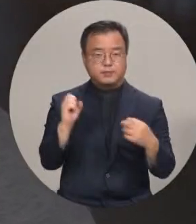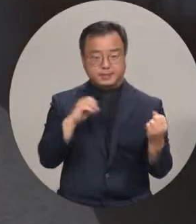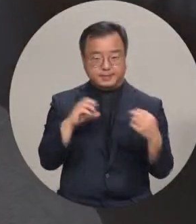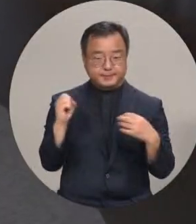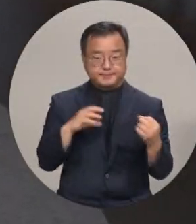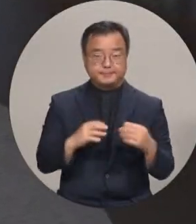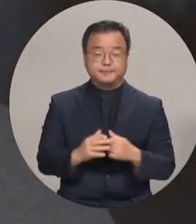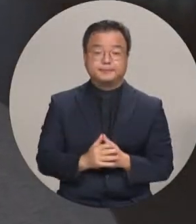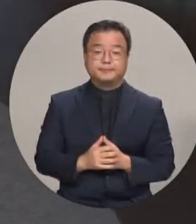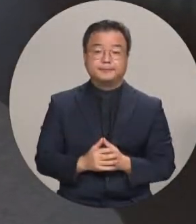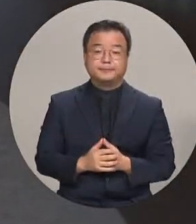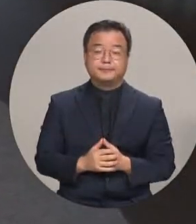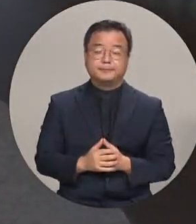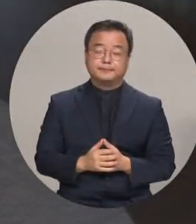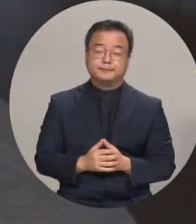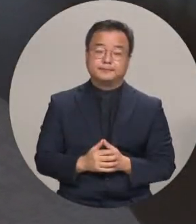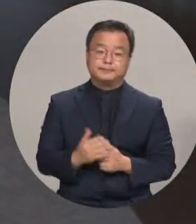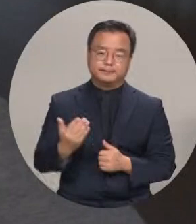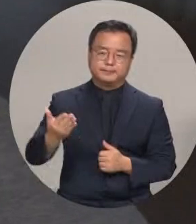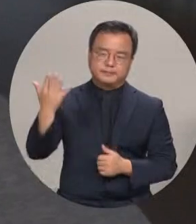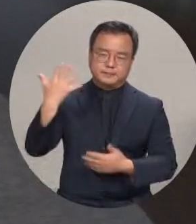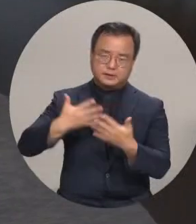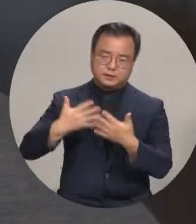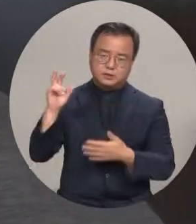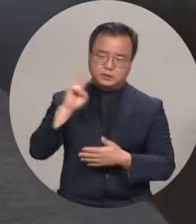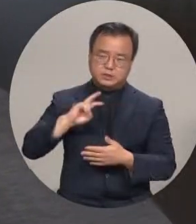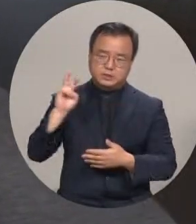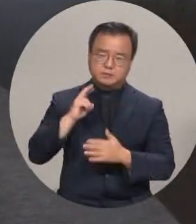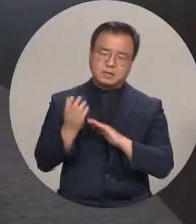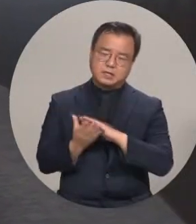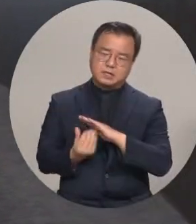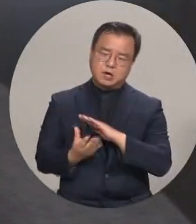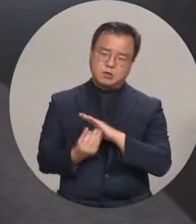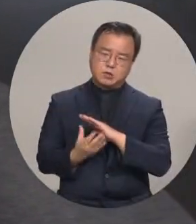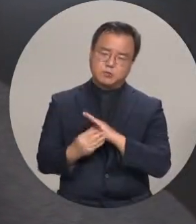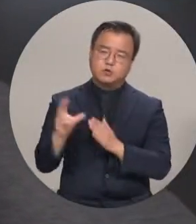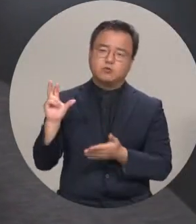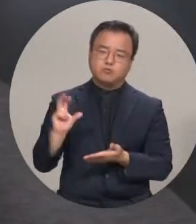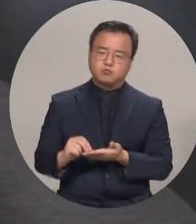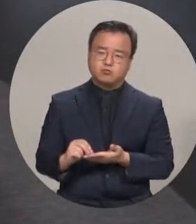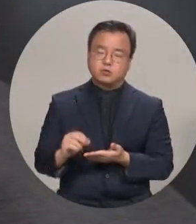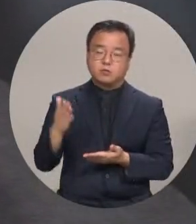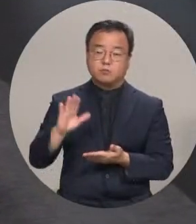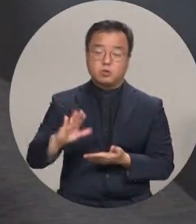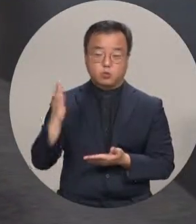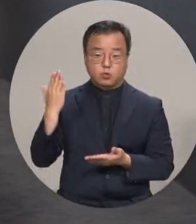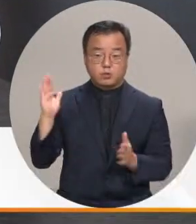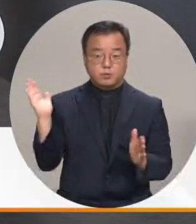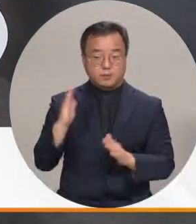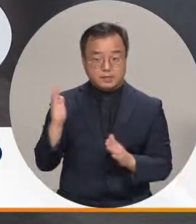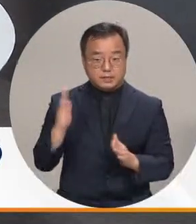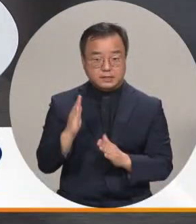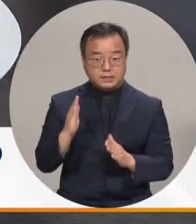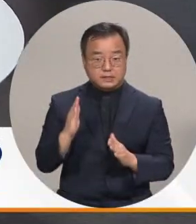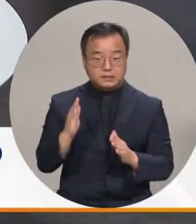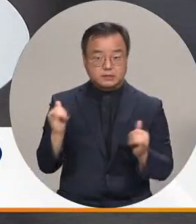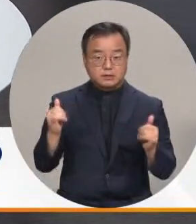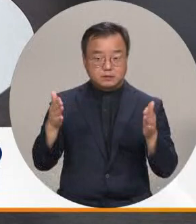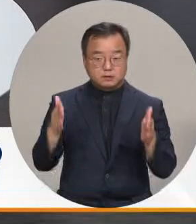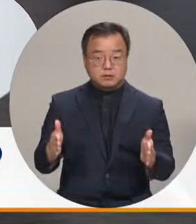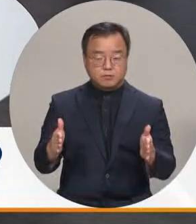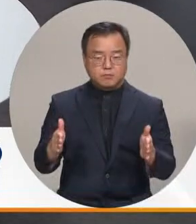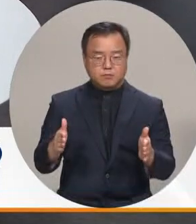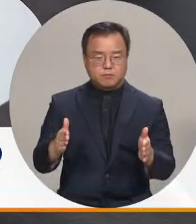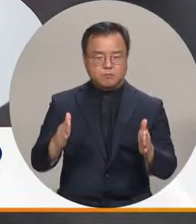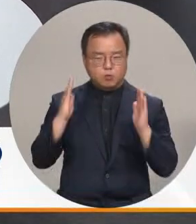안녕하세요 예 예전에는 영화나 음악이 좀 문제가 됐었는데 요즘 학생들 사이에서는 학습 자료를 또